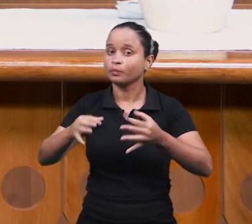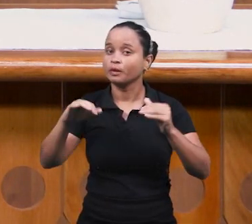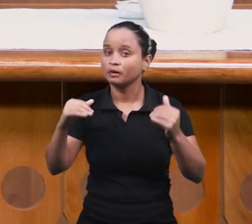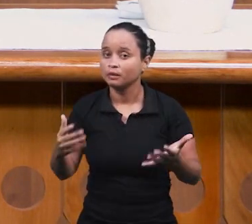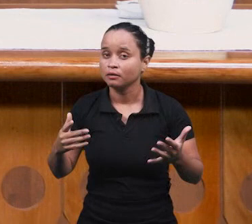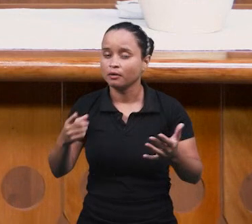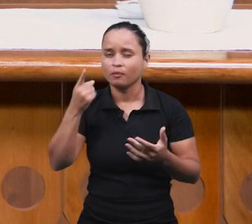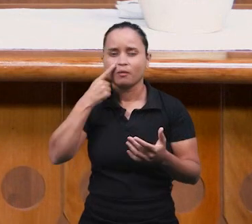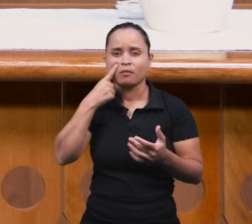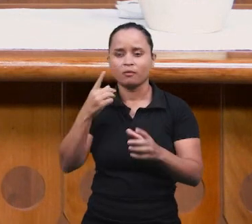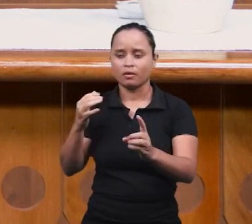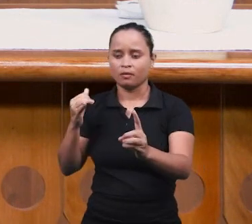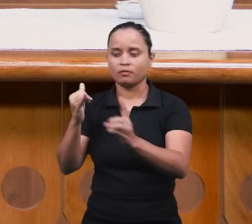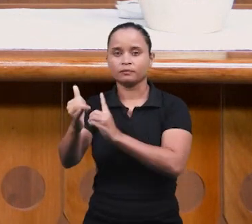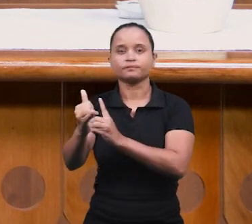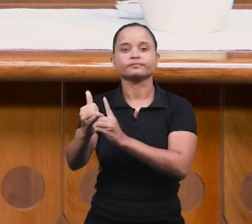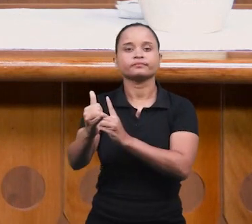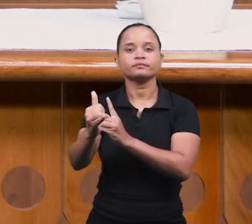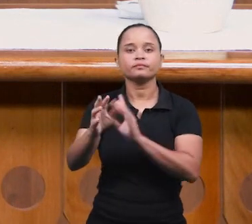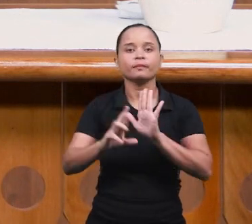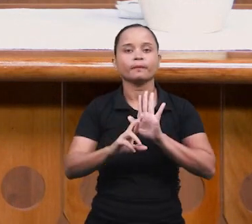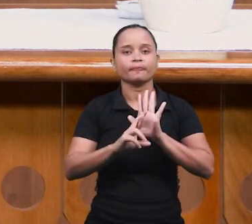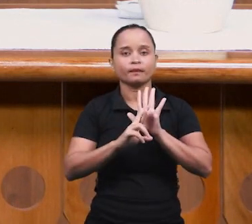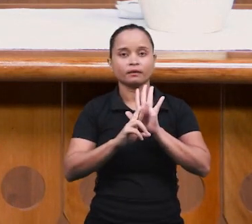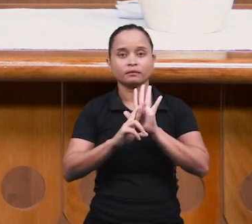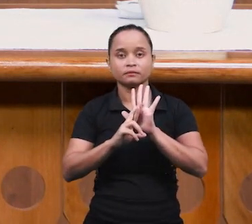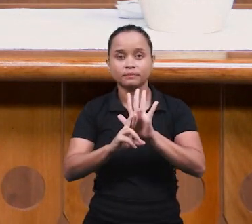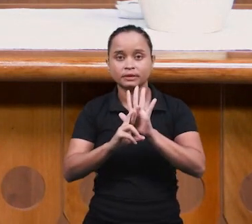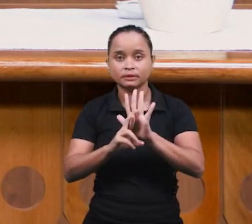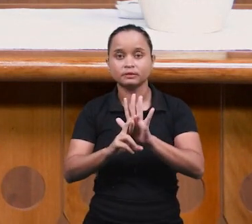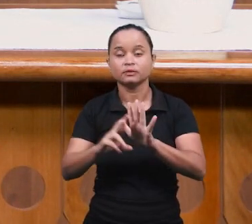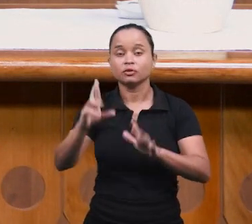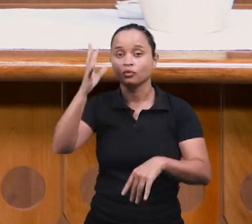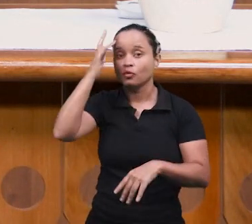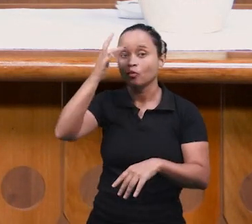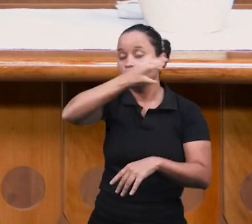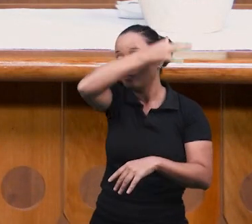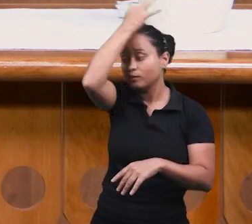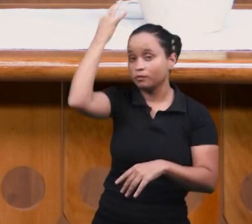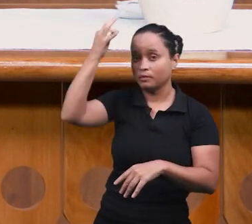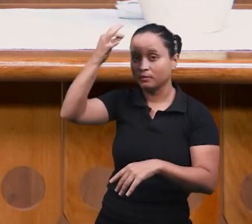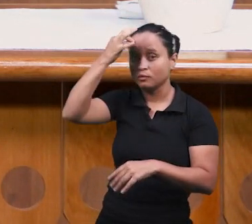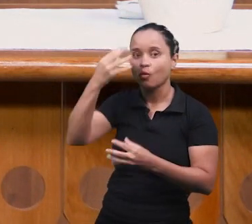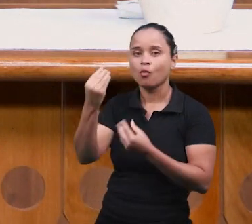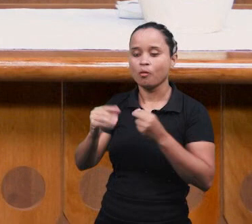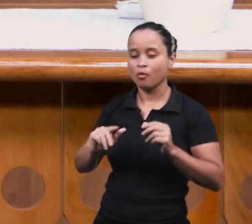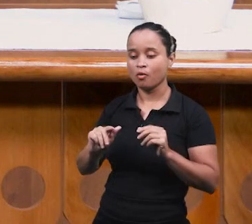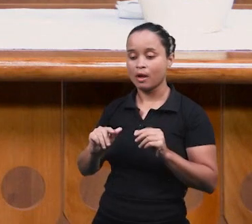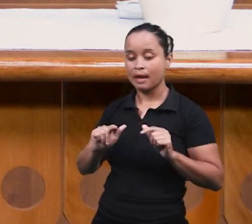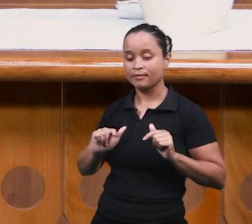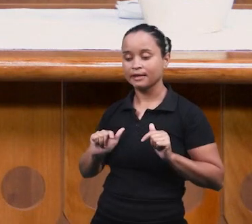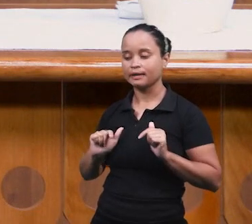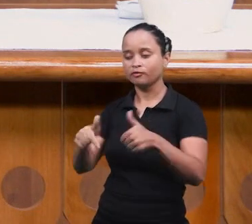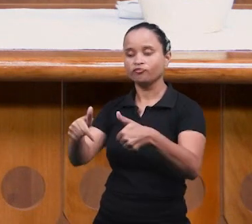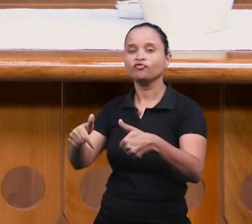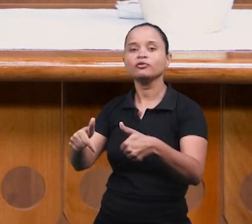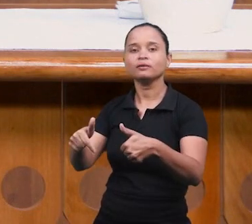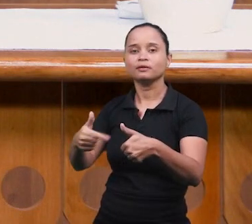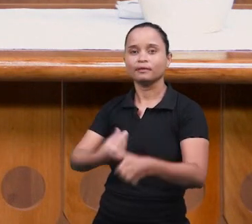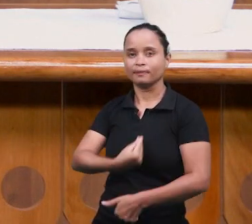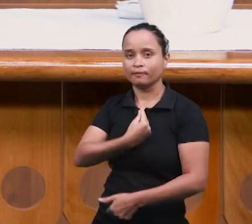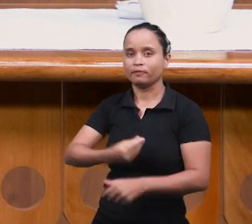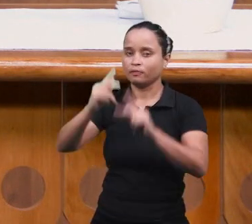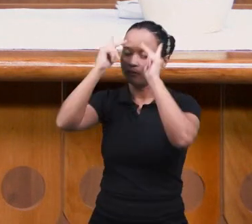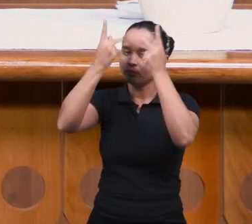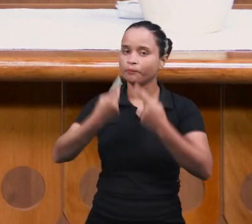prophète qui préfigurait le Saint-Esprit, la manière comme le Saint-Esprit va opérer dans la vie de l'homme.